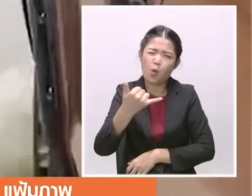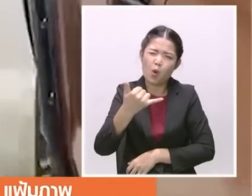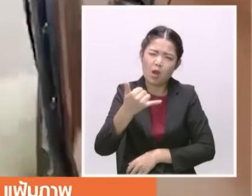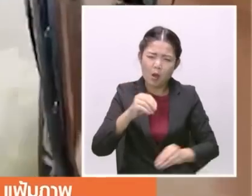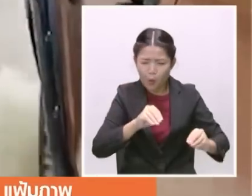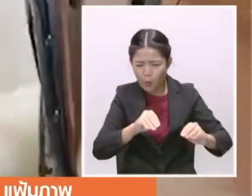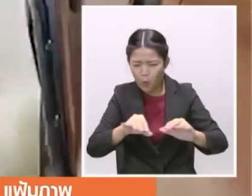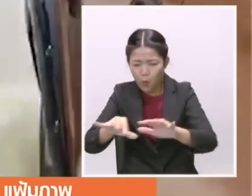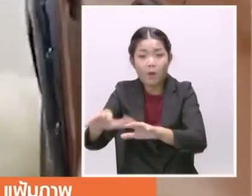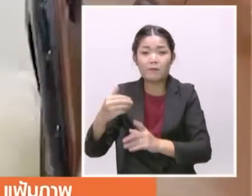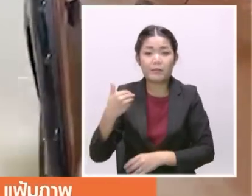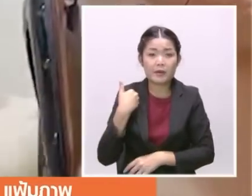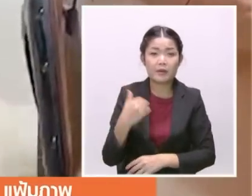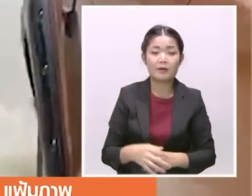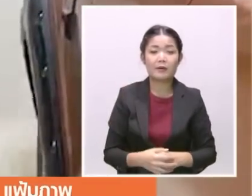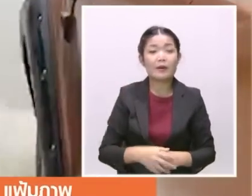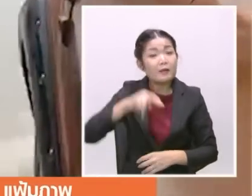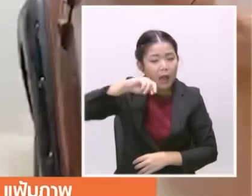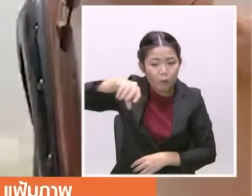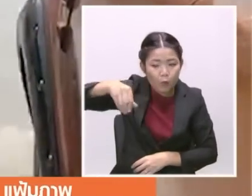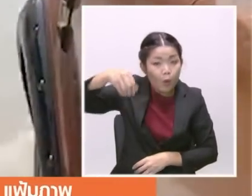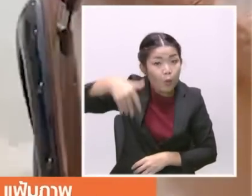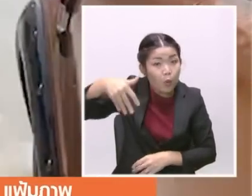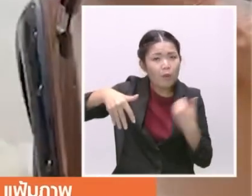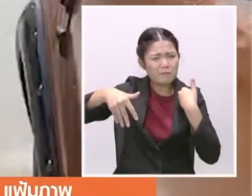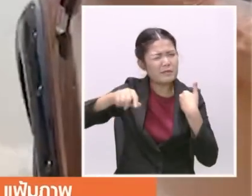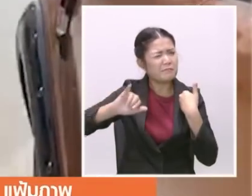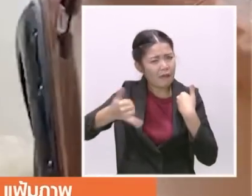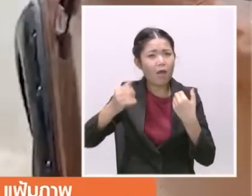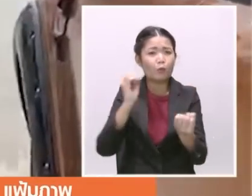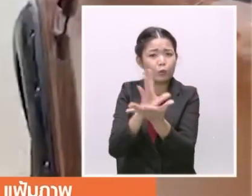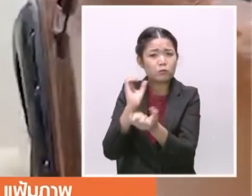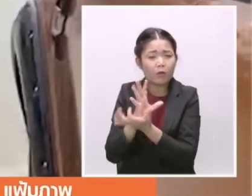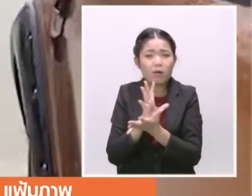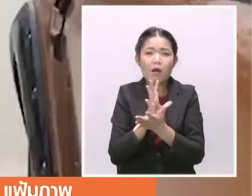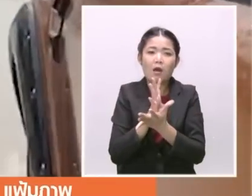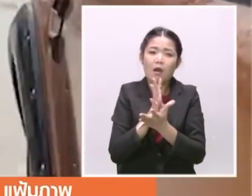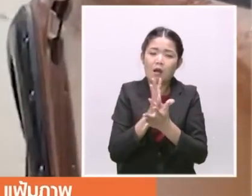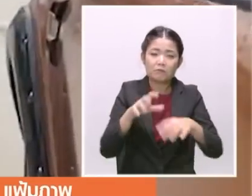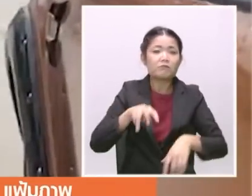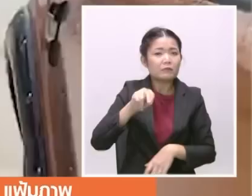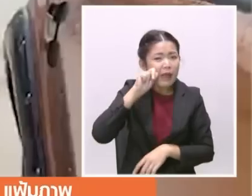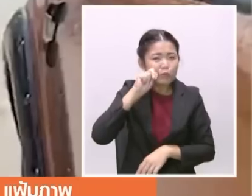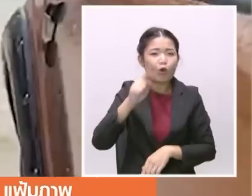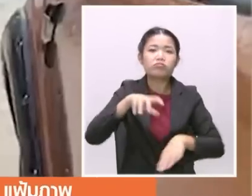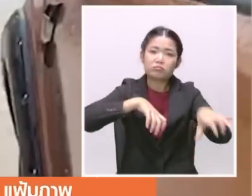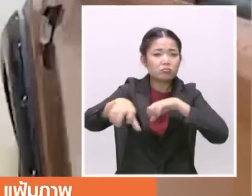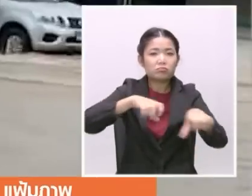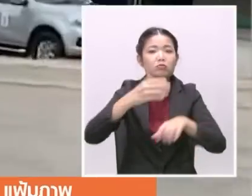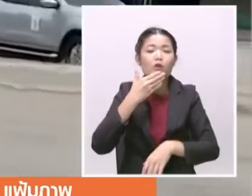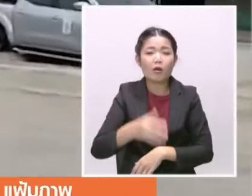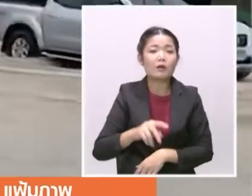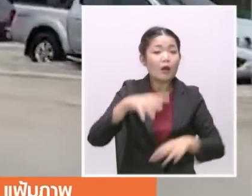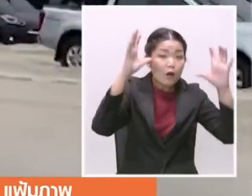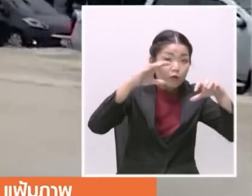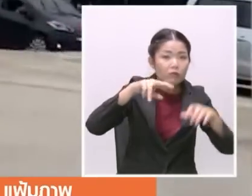มากรมถงเรองกกประปลา น้ำประปลาันกกเปบริหารจัการทต้องถับปลอดเวลาไมวจะ